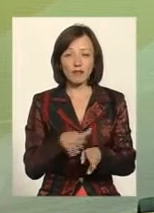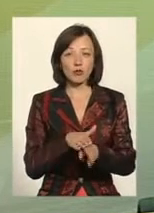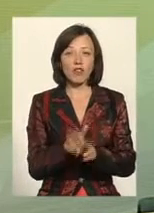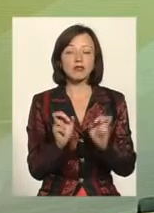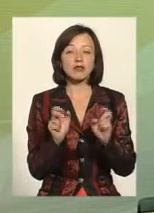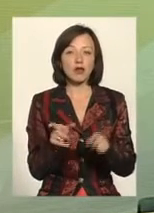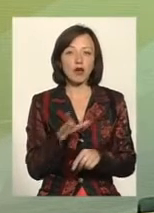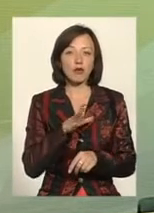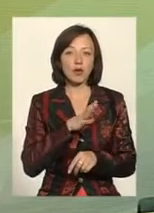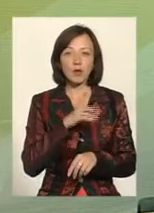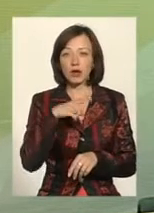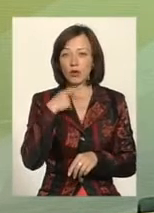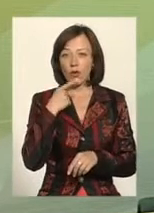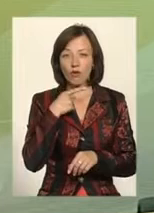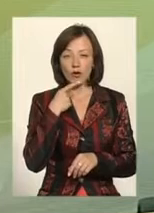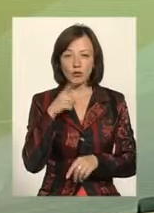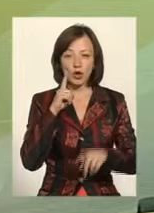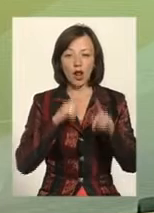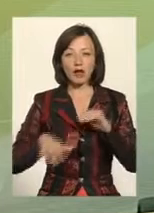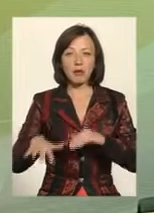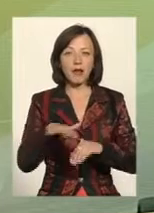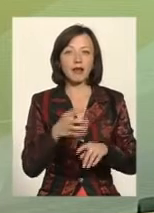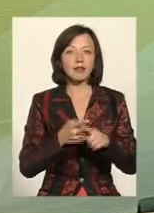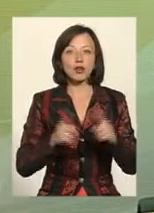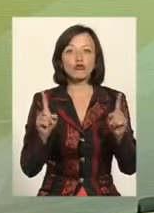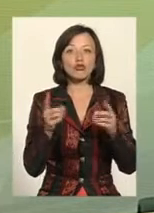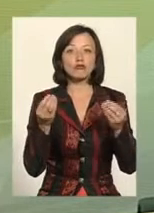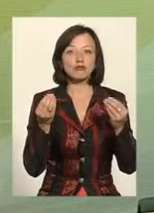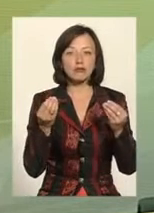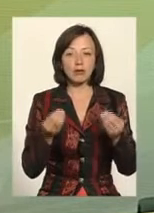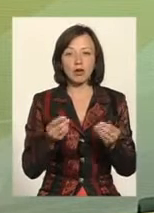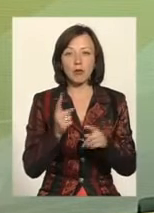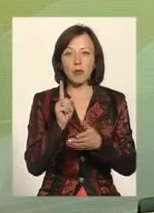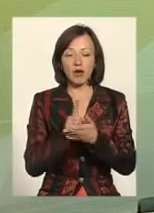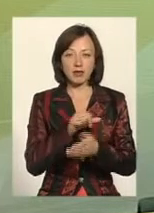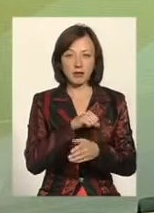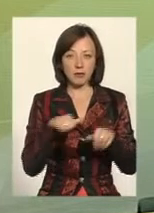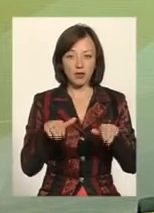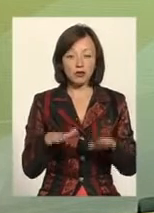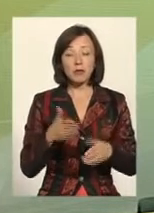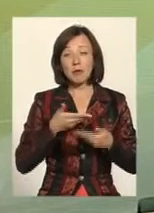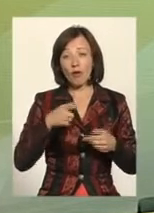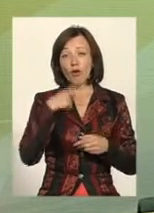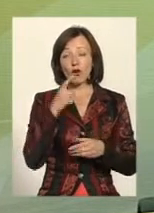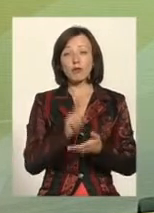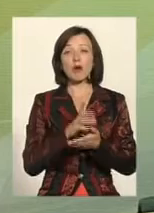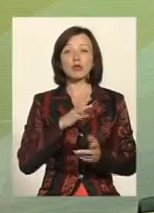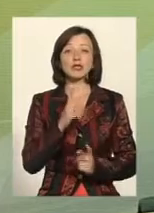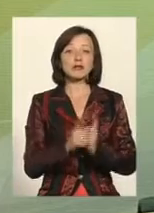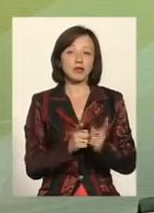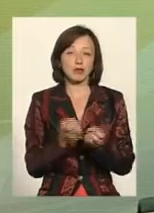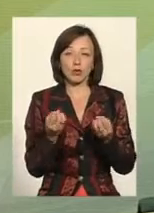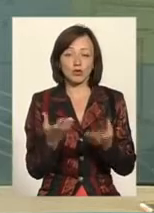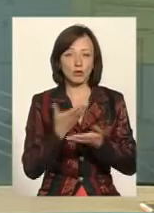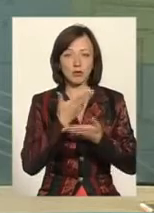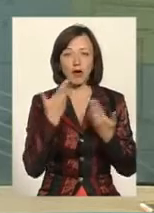відбувалося, і ми не говоримо про те, що Рада Майдану – це якась панацея, і вони самі мали би це вирішувати. Ми говоримо про те, що мають бути зміни, а змін просто немає. Тоді